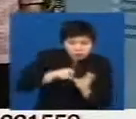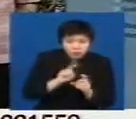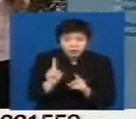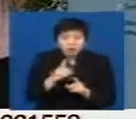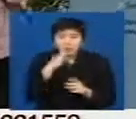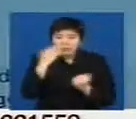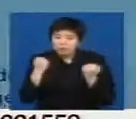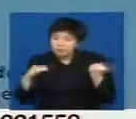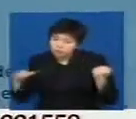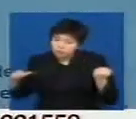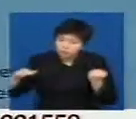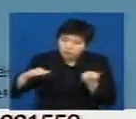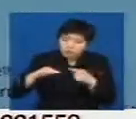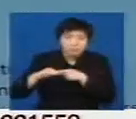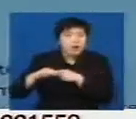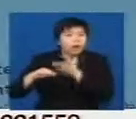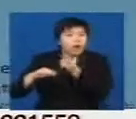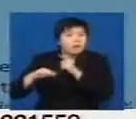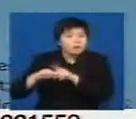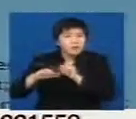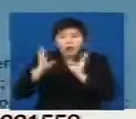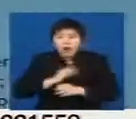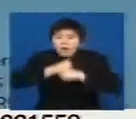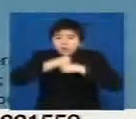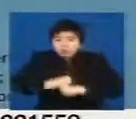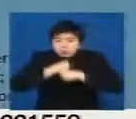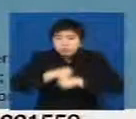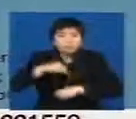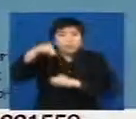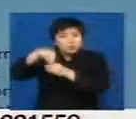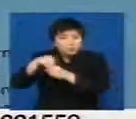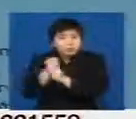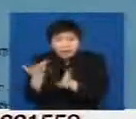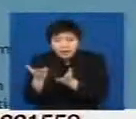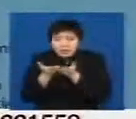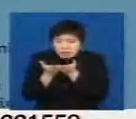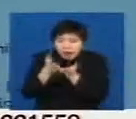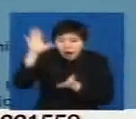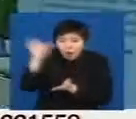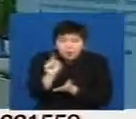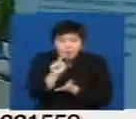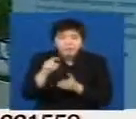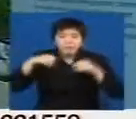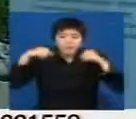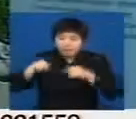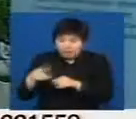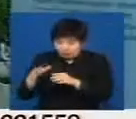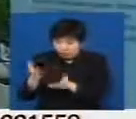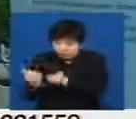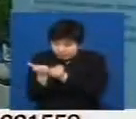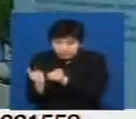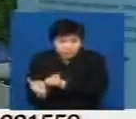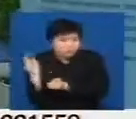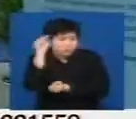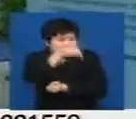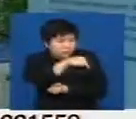ถมาน ั่ง กันที่ไหน คนแก่เอาไปยังไงคนเด็กเอาไปยังไงเรือเอาที่ไหนวิ่งไปตรงไหน ใช่ไหมฮ